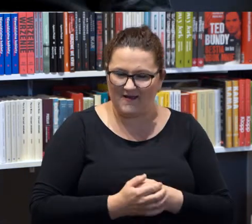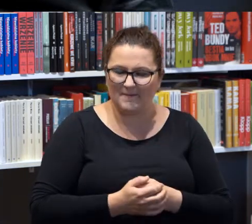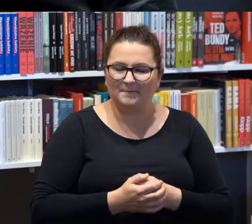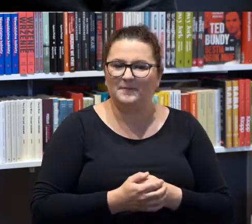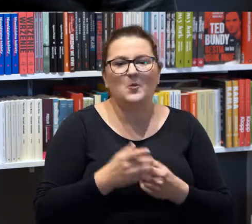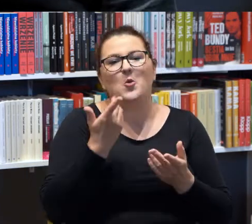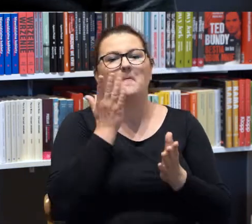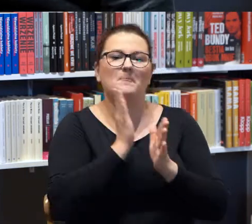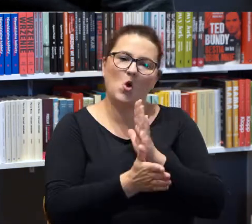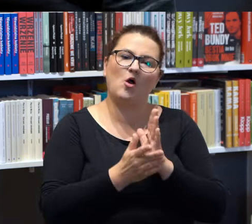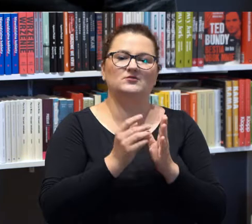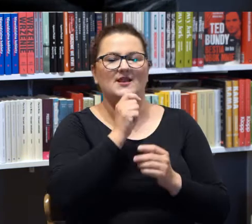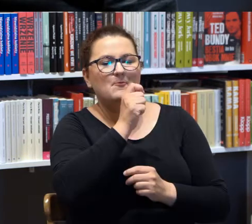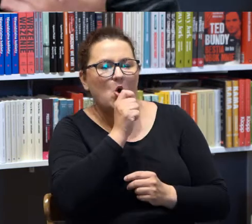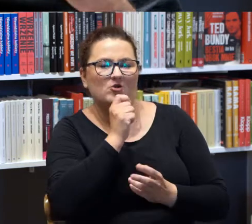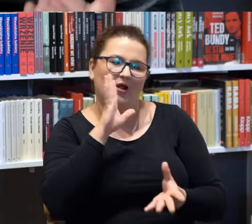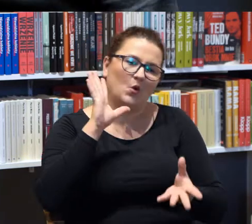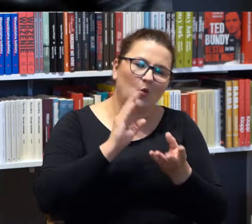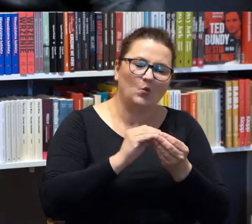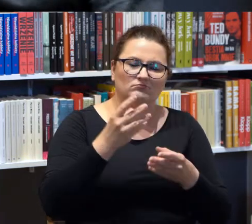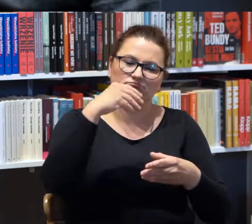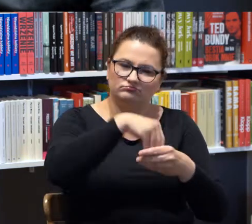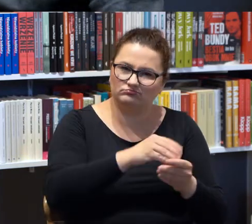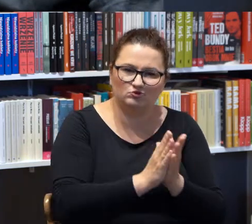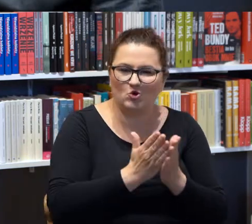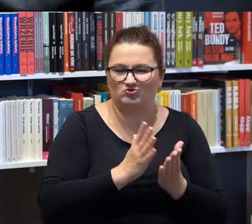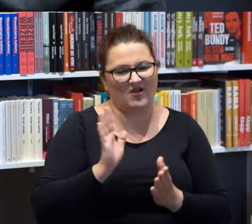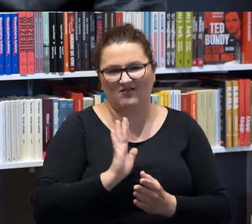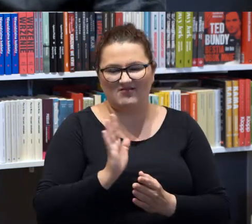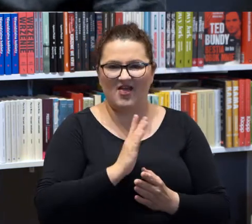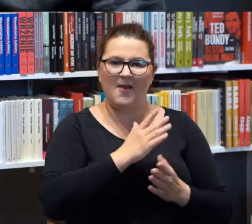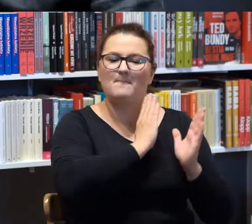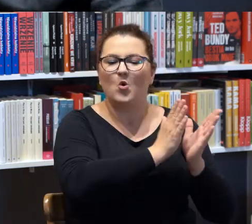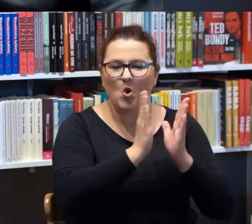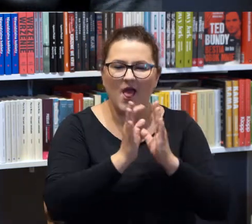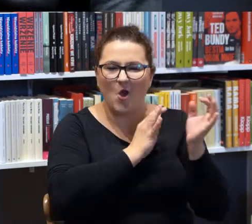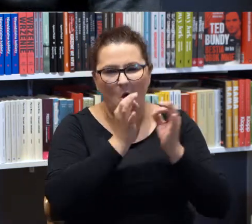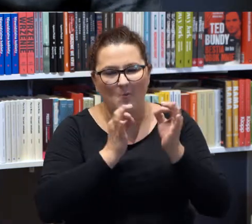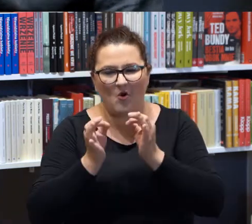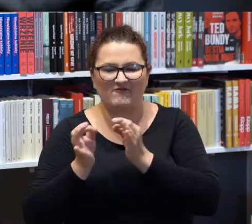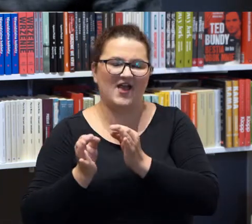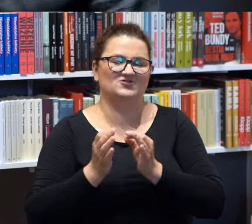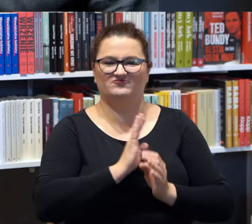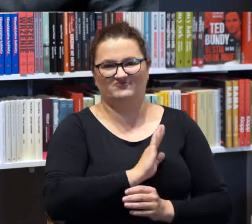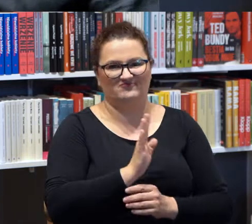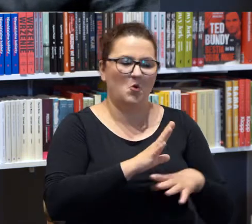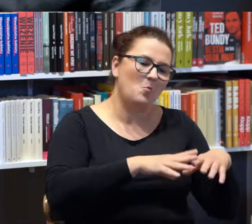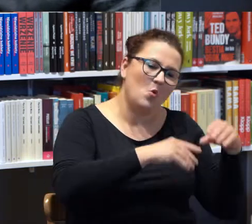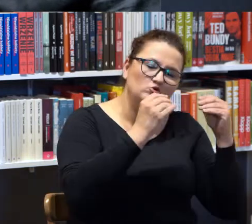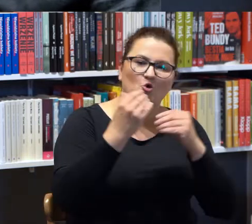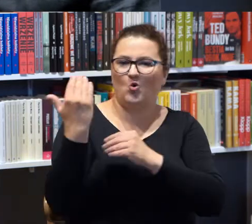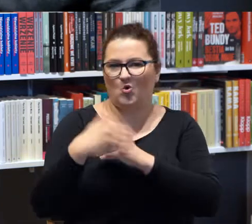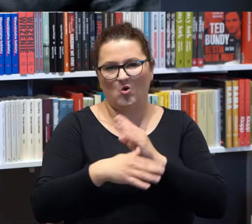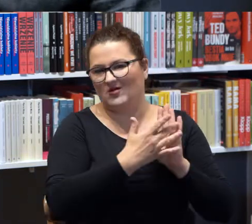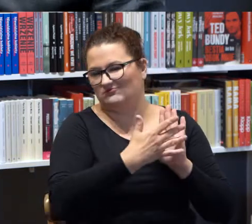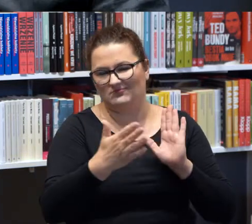Bo to nie jest prosty reportaż, nie jest to chronologicznie lecąca opowieść. Od początku do końca